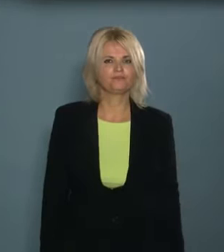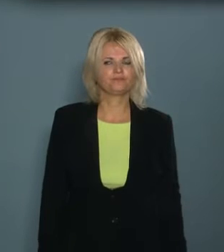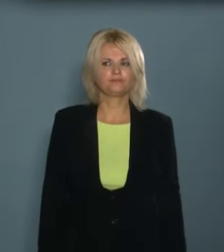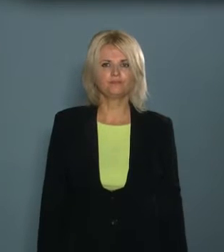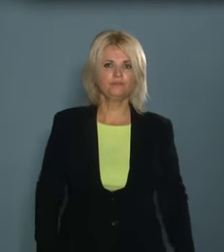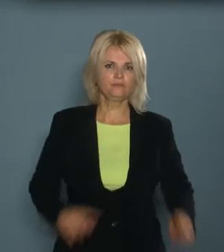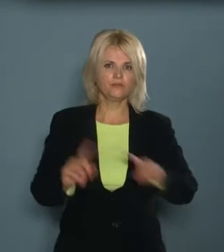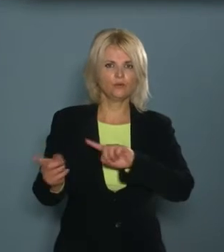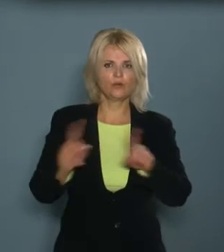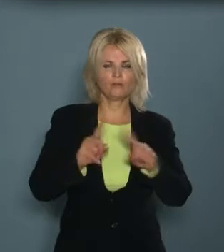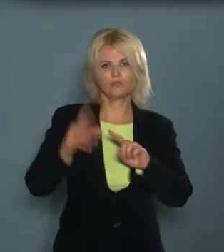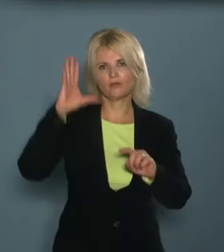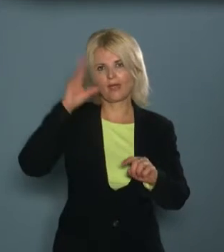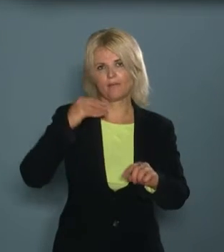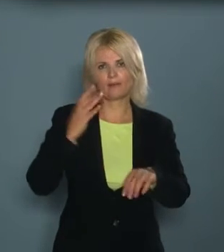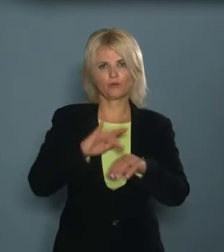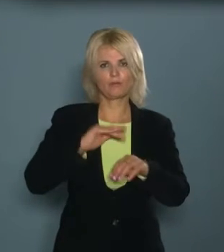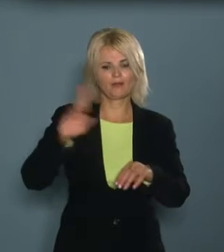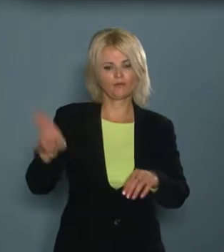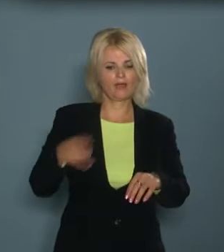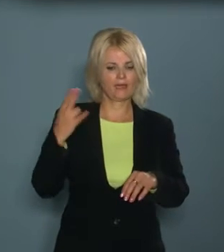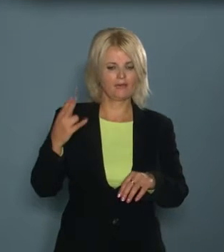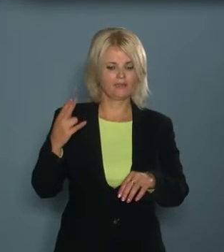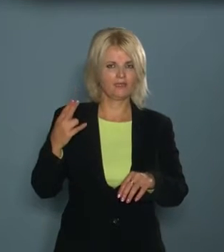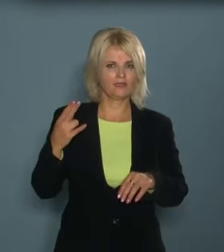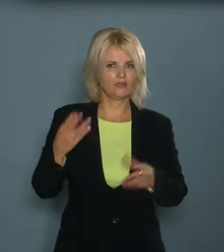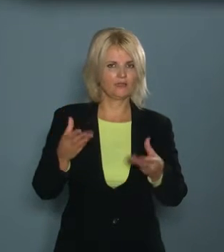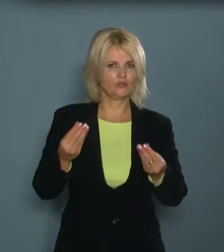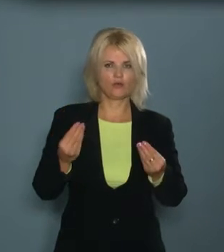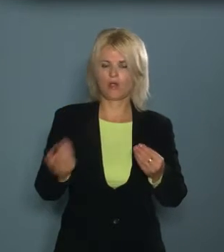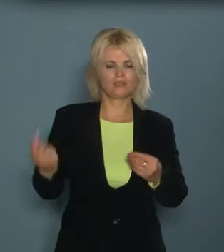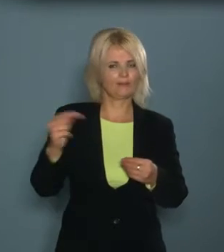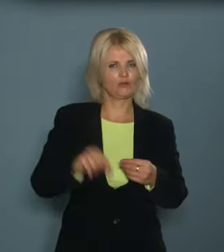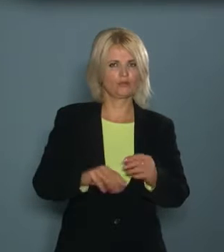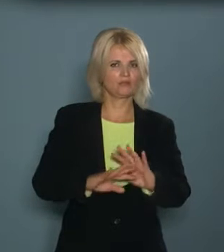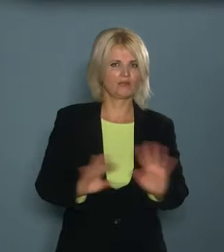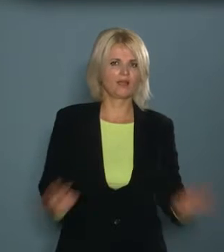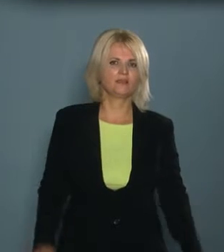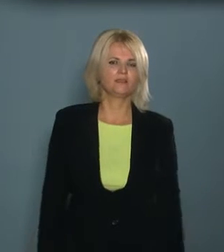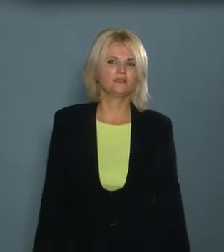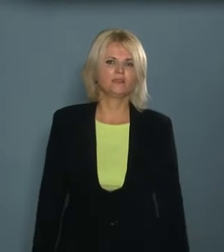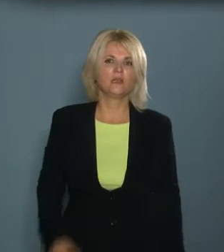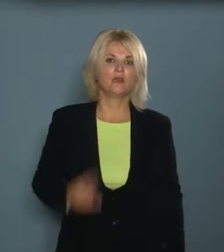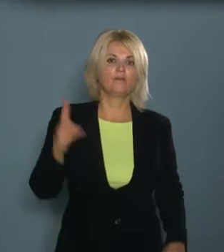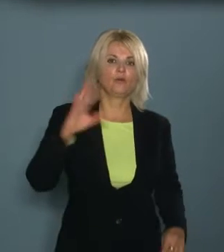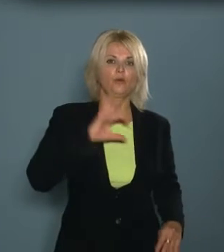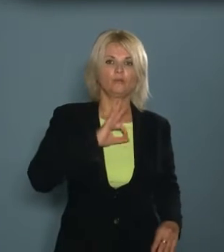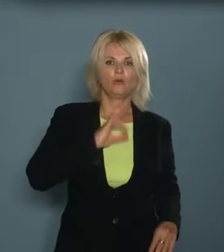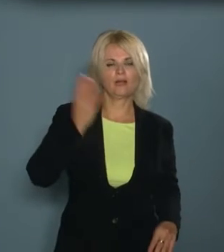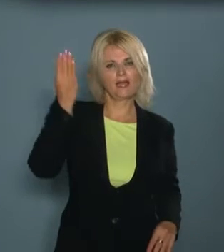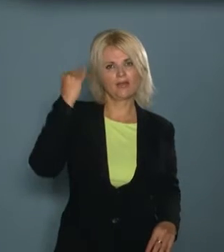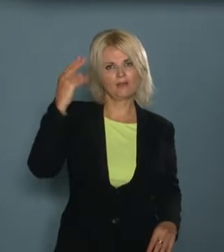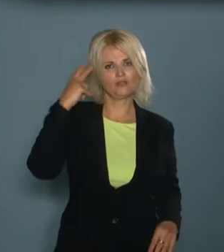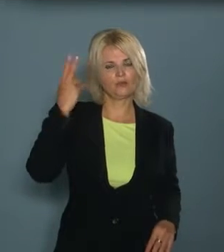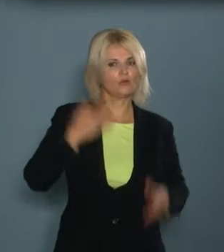különböző embereket próbáltunk behívni, ezek közül egy jó páran nem is jelentek meg, sem főpolgármester úr, sem